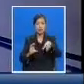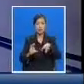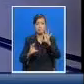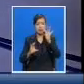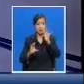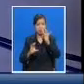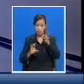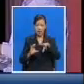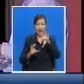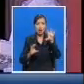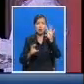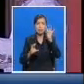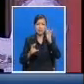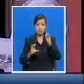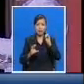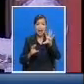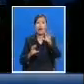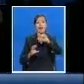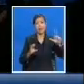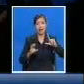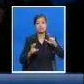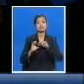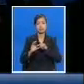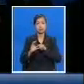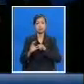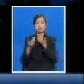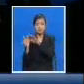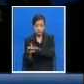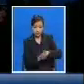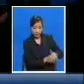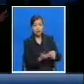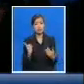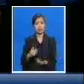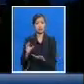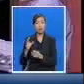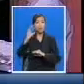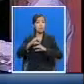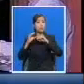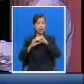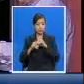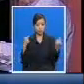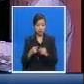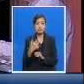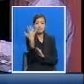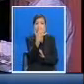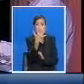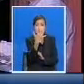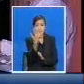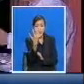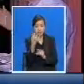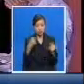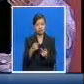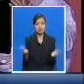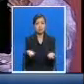6,585 ล้านบาทนอกจากนั้นก็ยังมีโครงการจัดตั้งสถานีโทรทัศน์เพื่อการศึกษาหรือ ETV